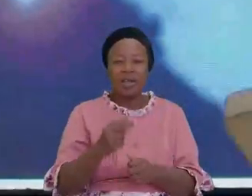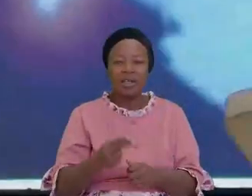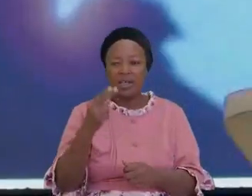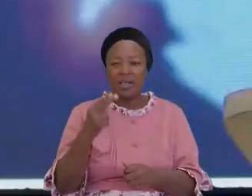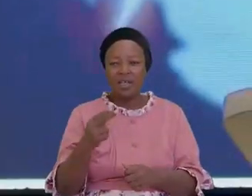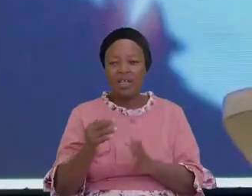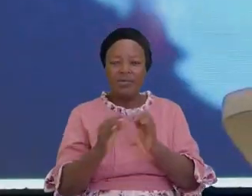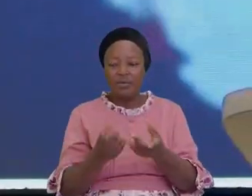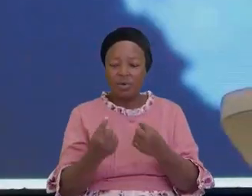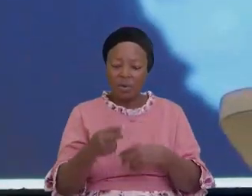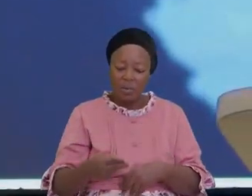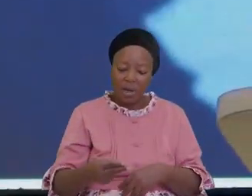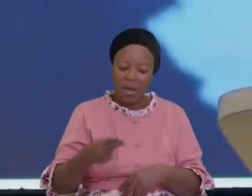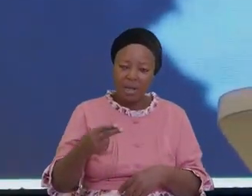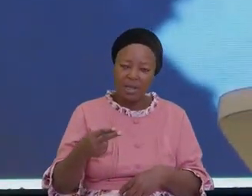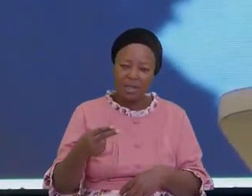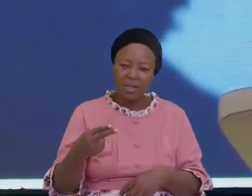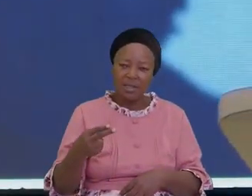Si tu montes haut,